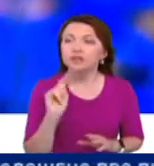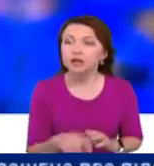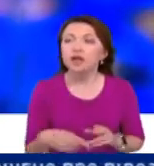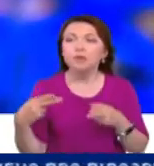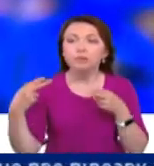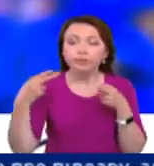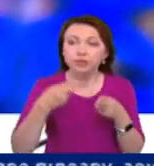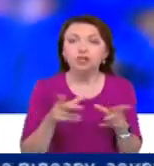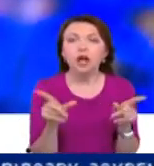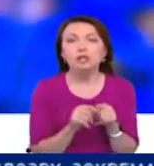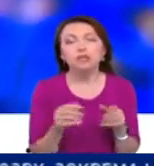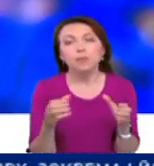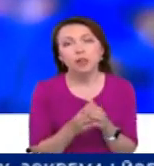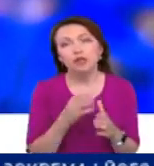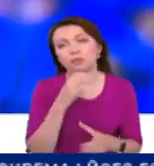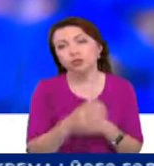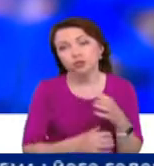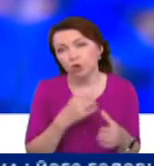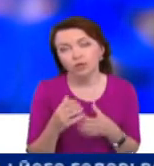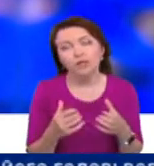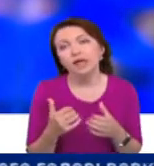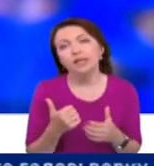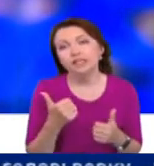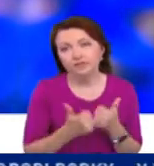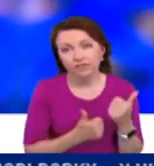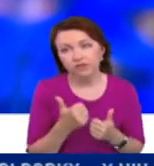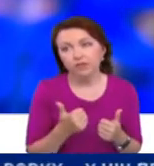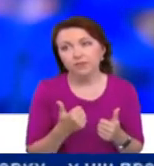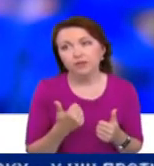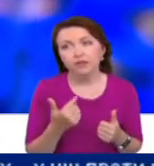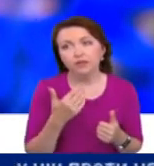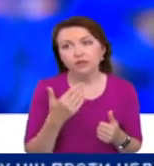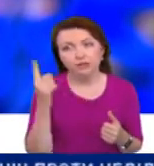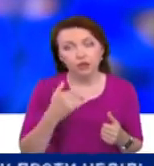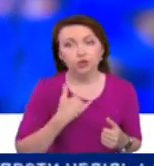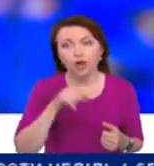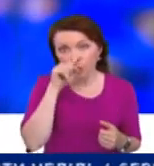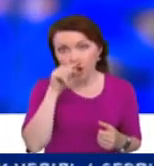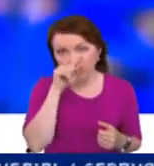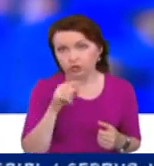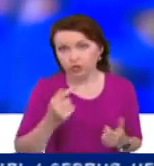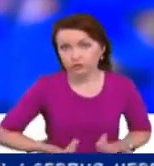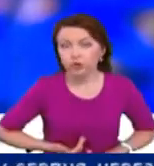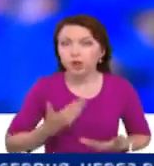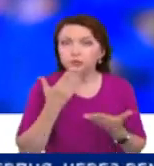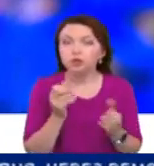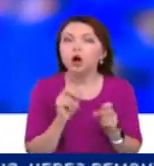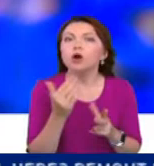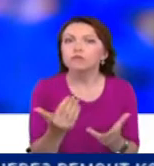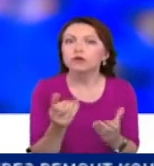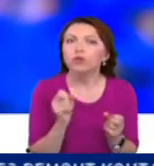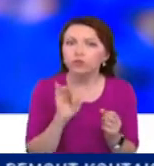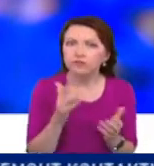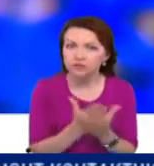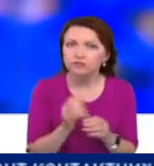с командой на международные соревнования, ко мне подходили, зная, что я луганчанка, и спрашивали, а как вы вообще, у вас